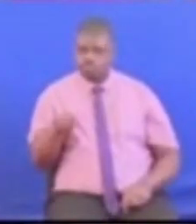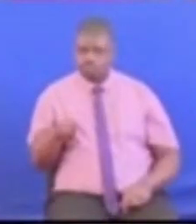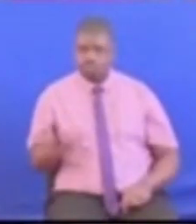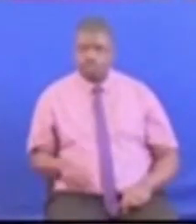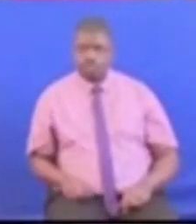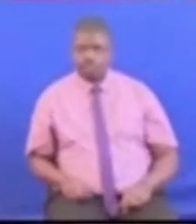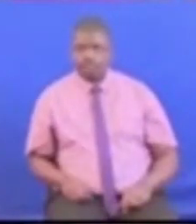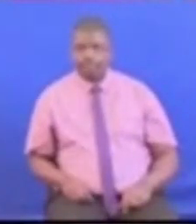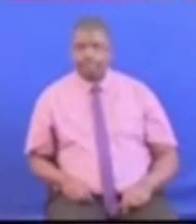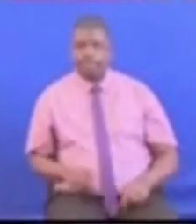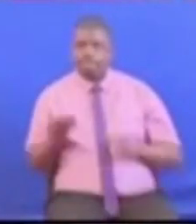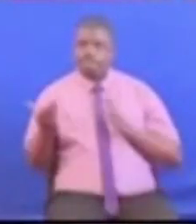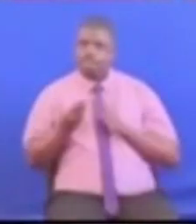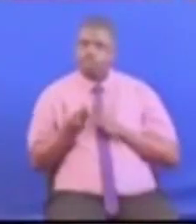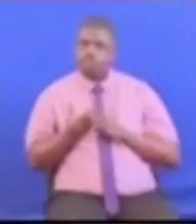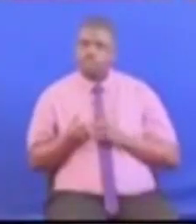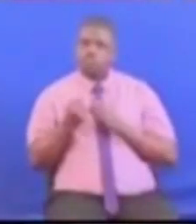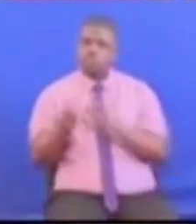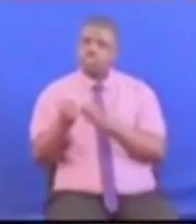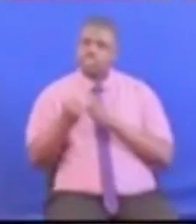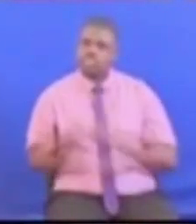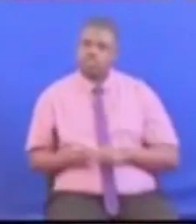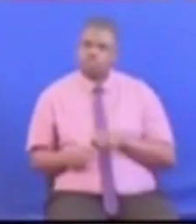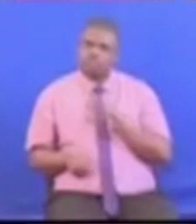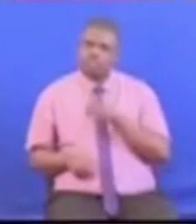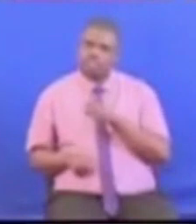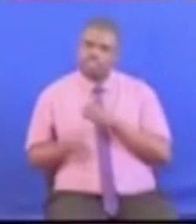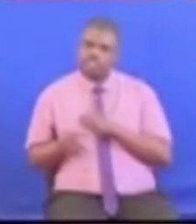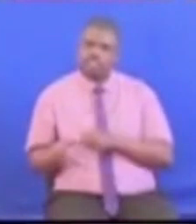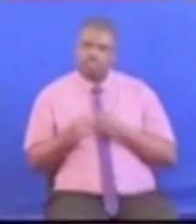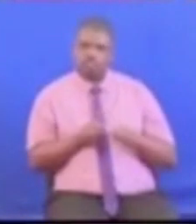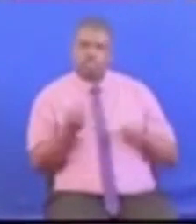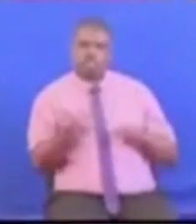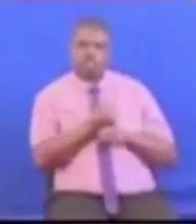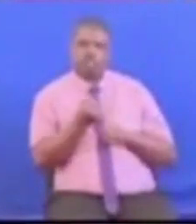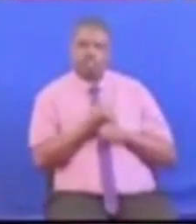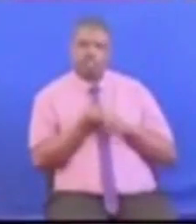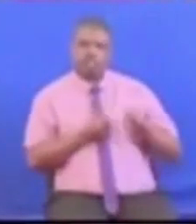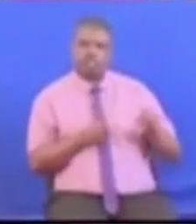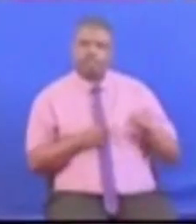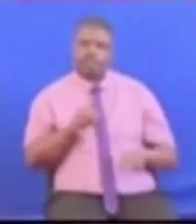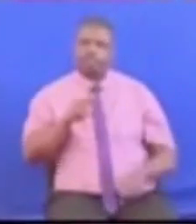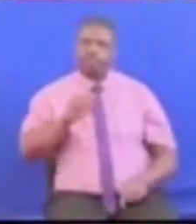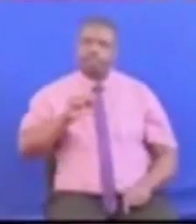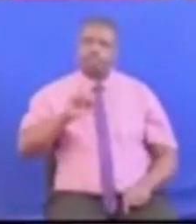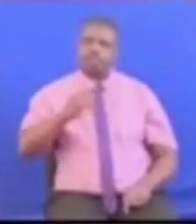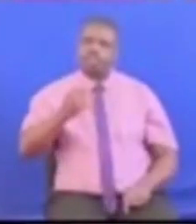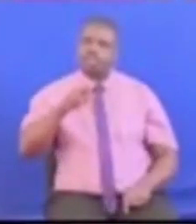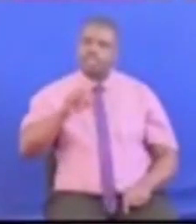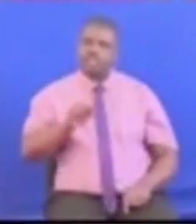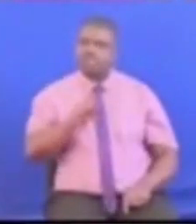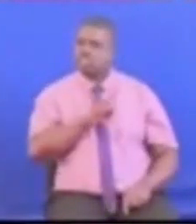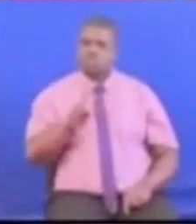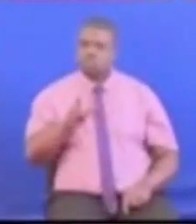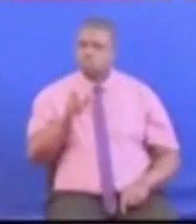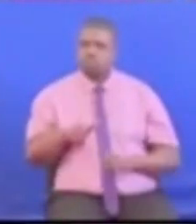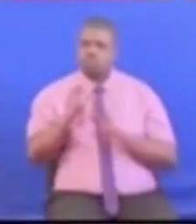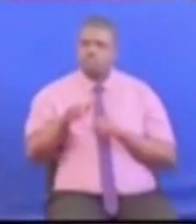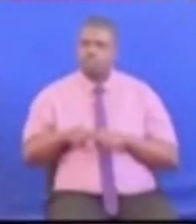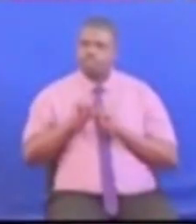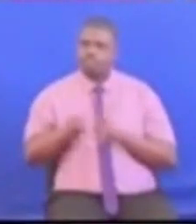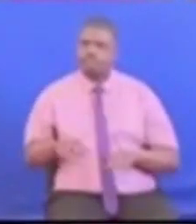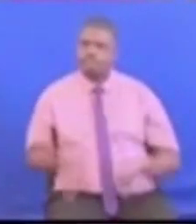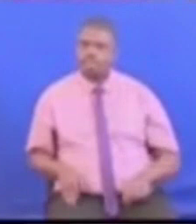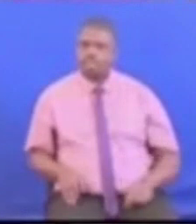pamoja na hayo niliyowasema, pamoja na uzito wa hiki kitendo alichokifanya Mheshimiwa Waitara ambaye sio mbunge mpya, ni mbunge